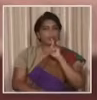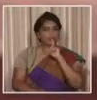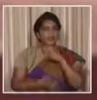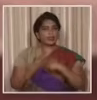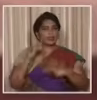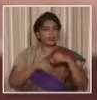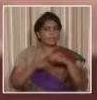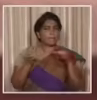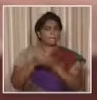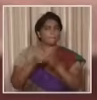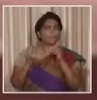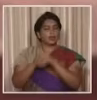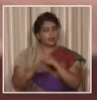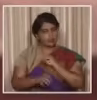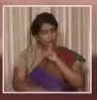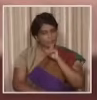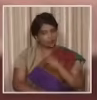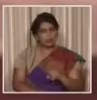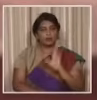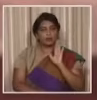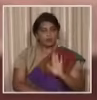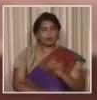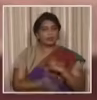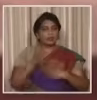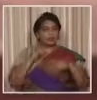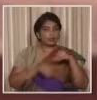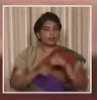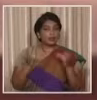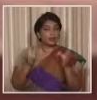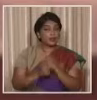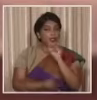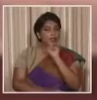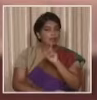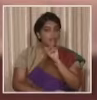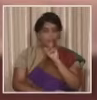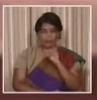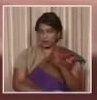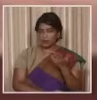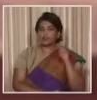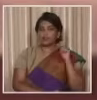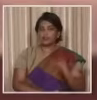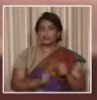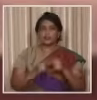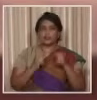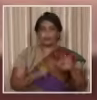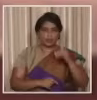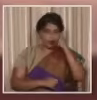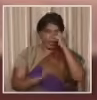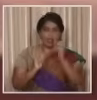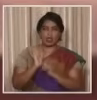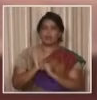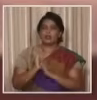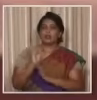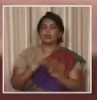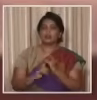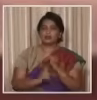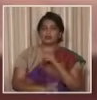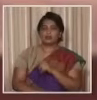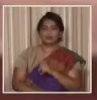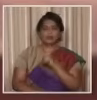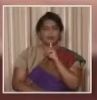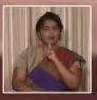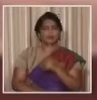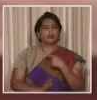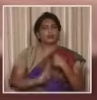දේශපාලන පක්ෂයකට සම්බන්ධයි කියලාත් කිව්වා. හැබැයි මම දේශපාලන පක්ෂවල නම් කියන්න ගියේ නැහැ. දැන් අපේ විපක්ෂ නායකතුමයි කිරියල් ඇමතුමයි මේ කරන